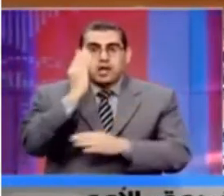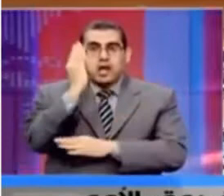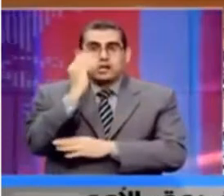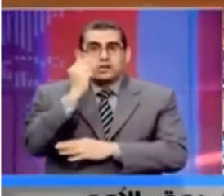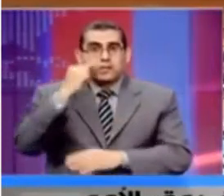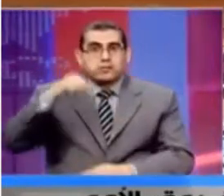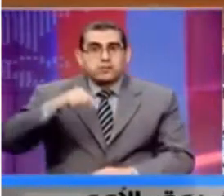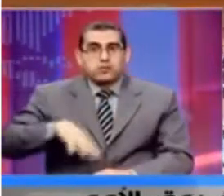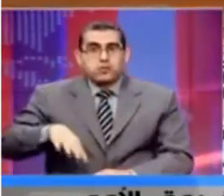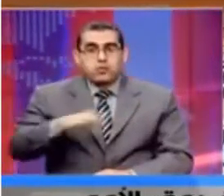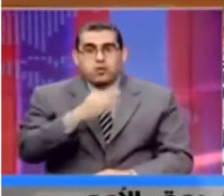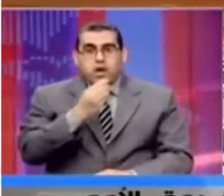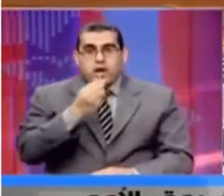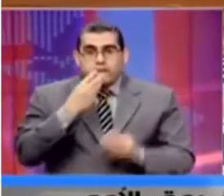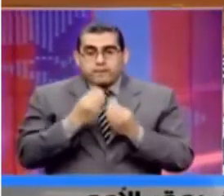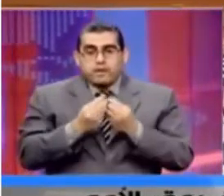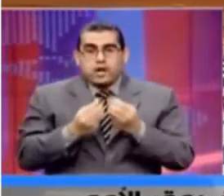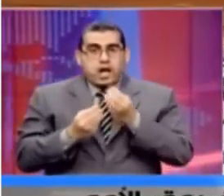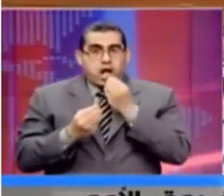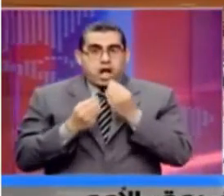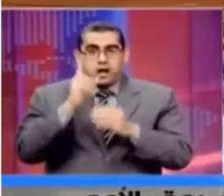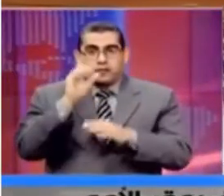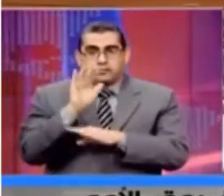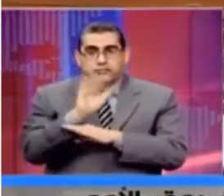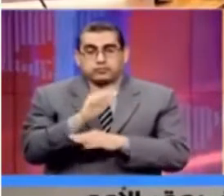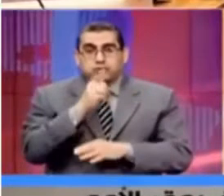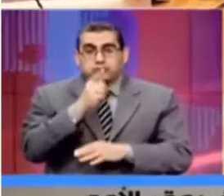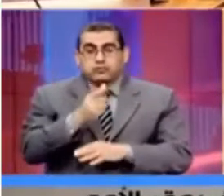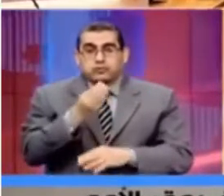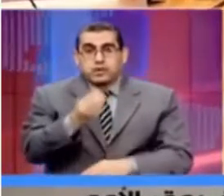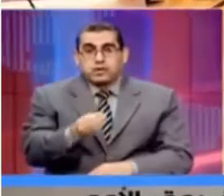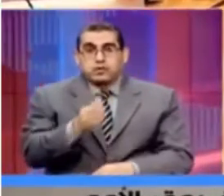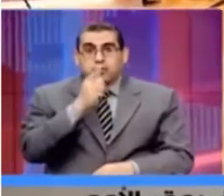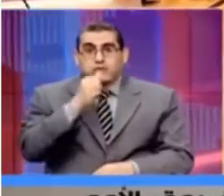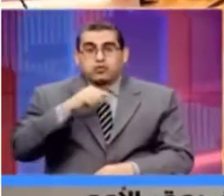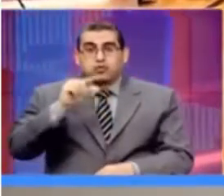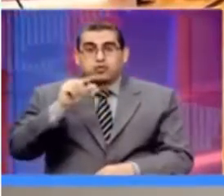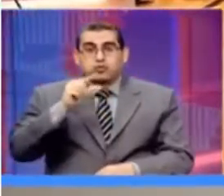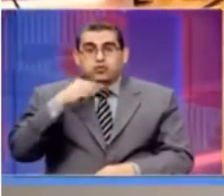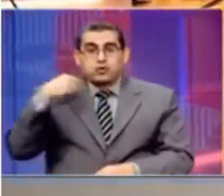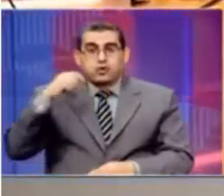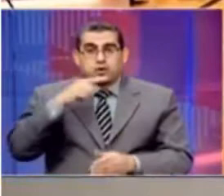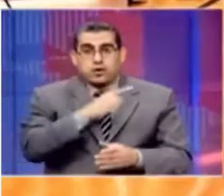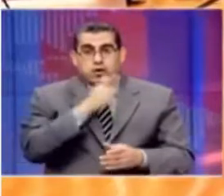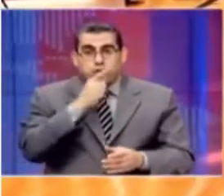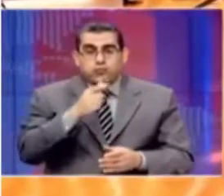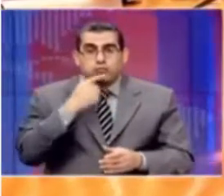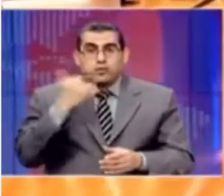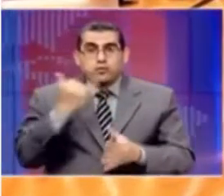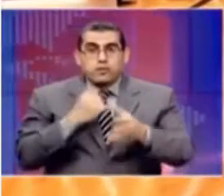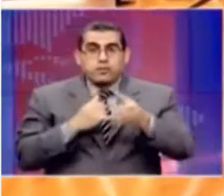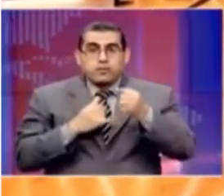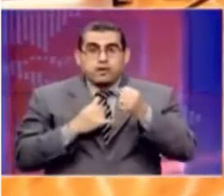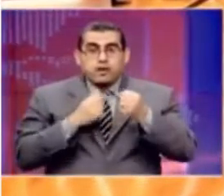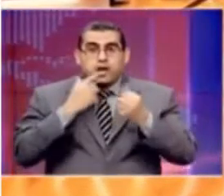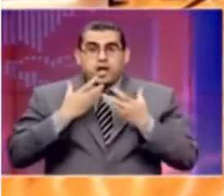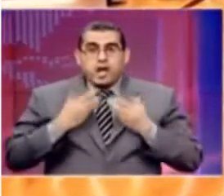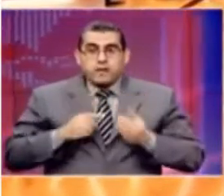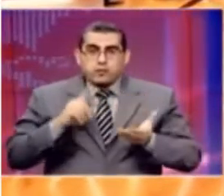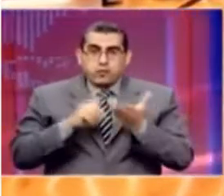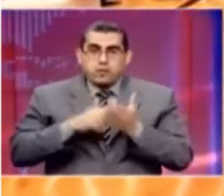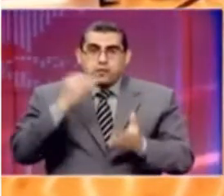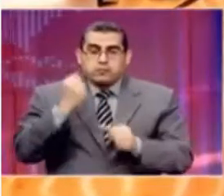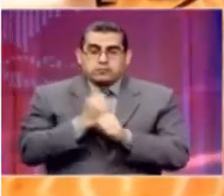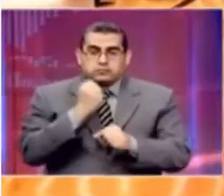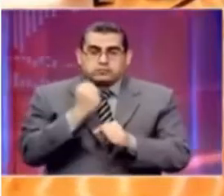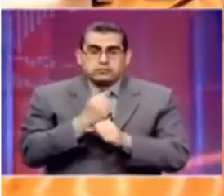حياة البشر بجانب الرزق. وأكد أيضا الدكتور مختار جمعة على أن تحقيق الأمن يستلزم جهدا